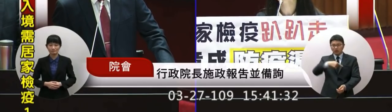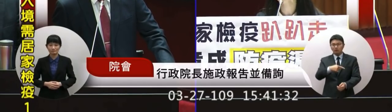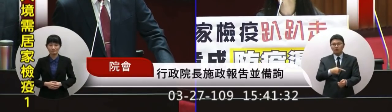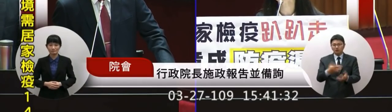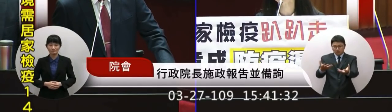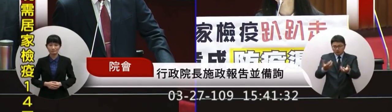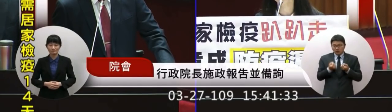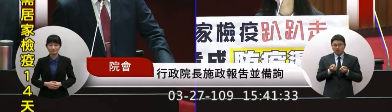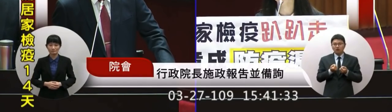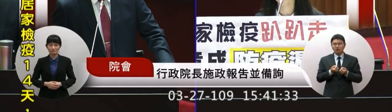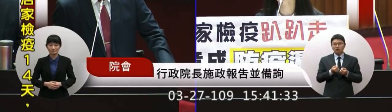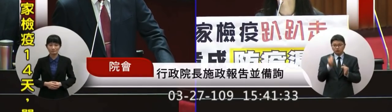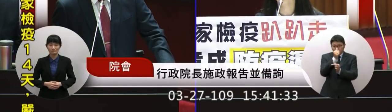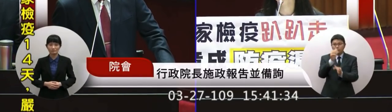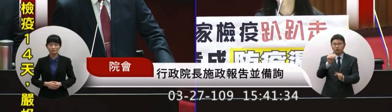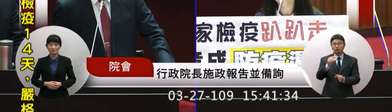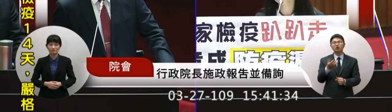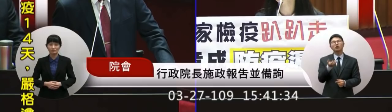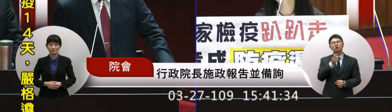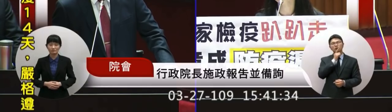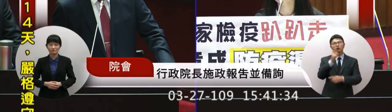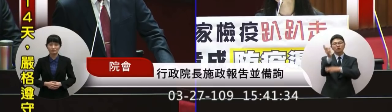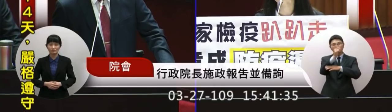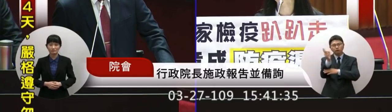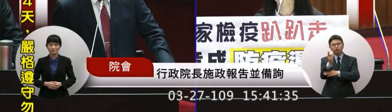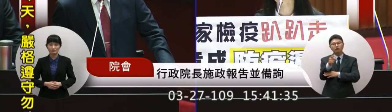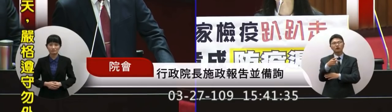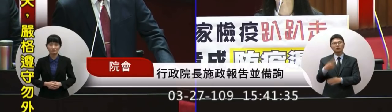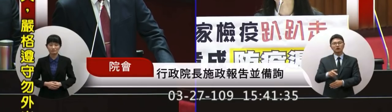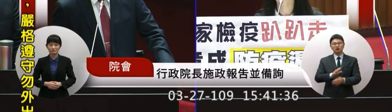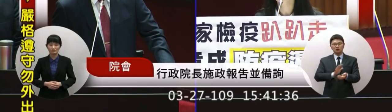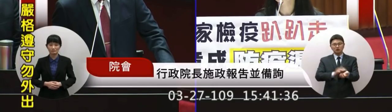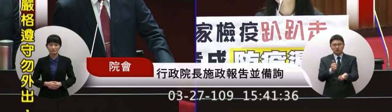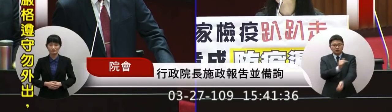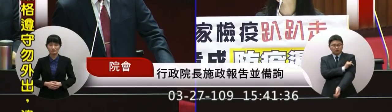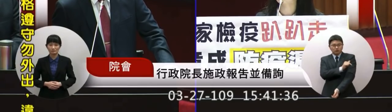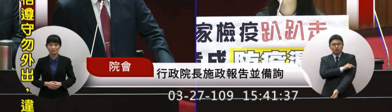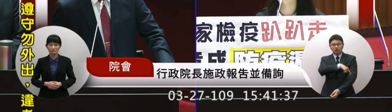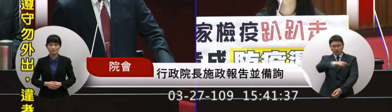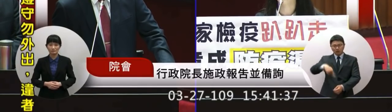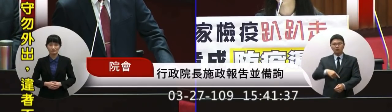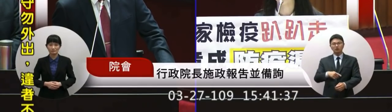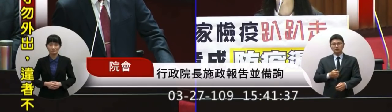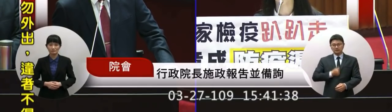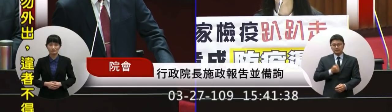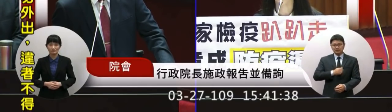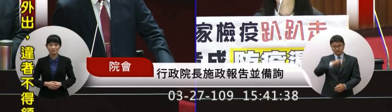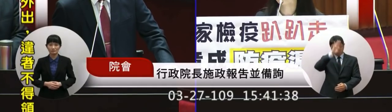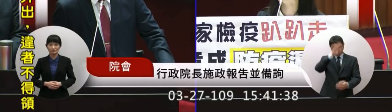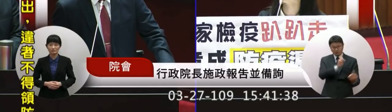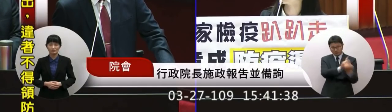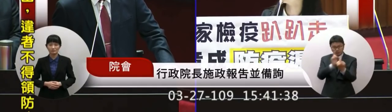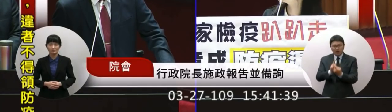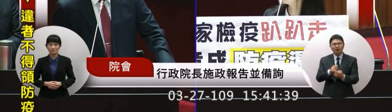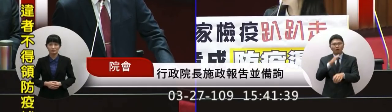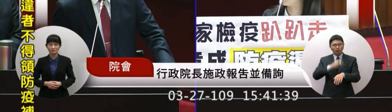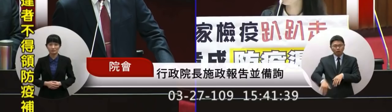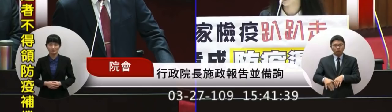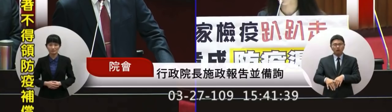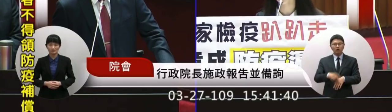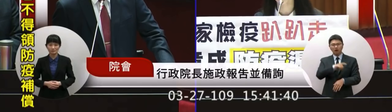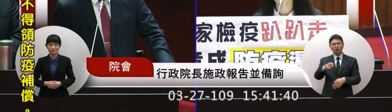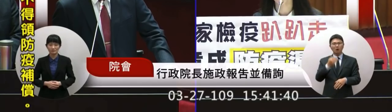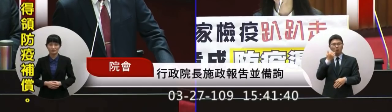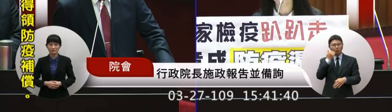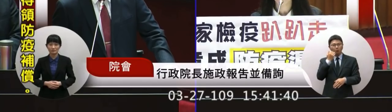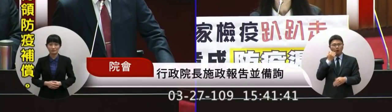设备。刚刚讲消防人员、医护人员，这个都是第一线会接触到这些最具有传染力的人，可是他们的这个保